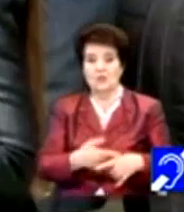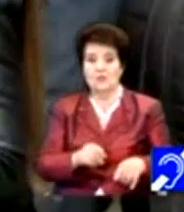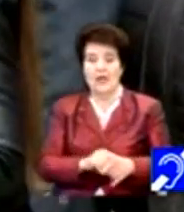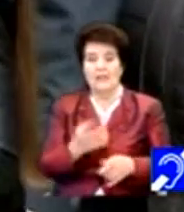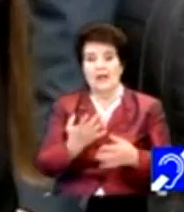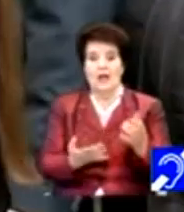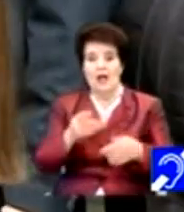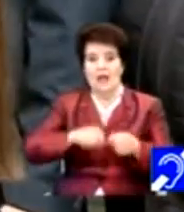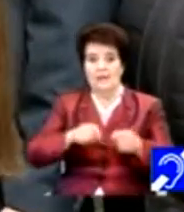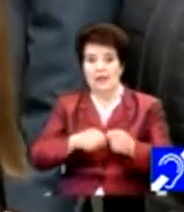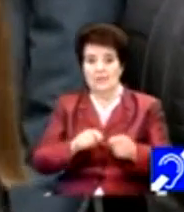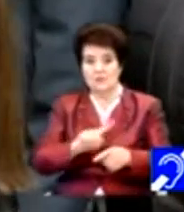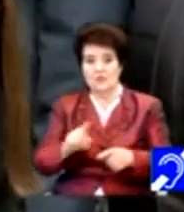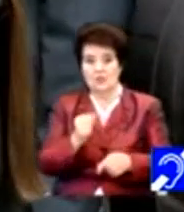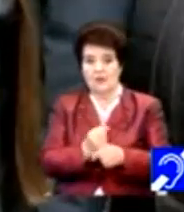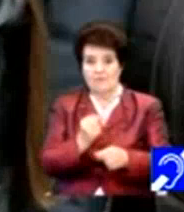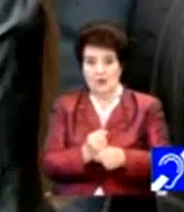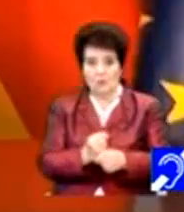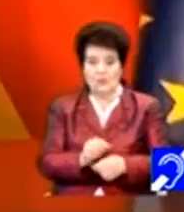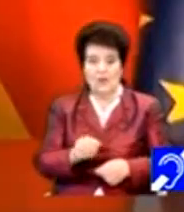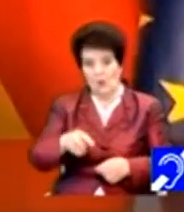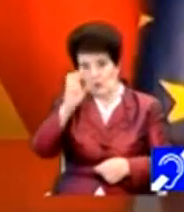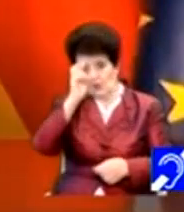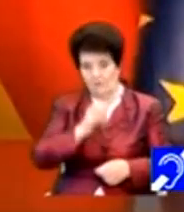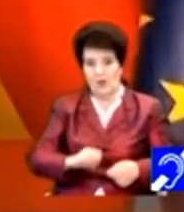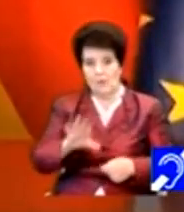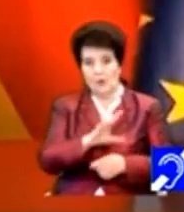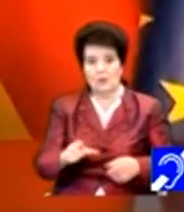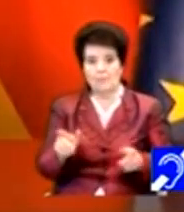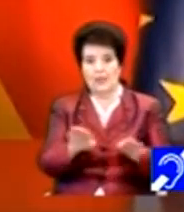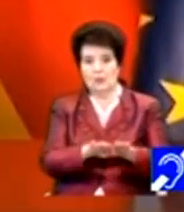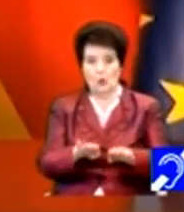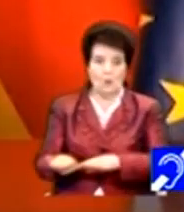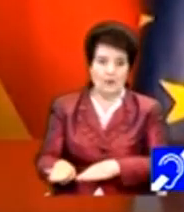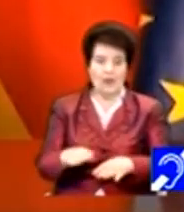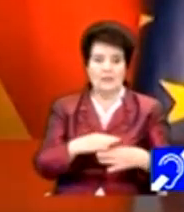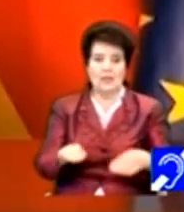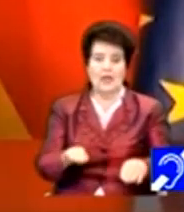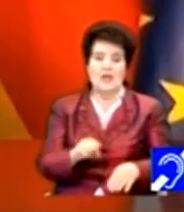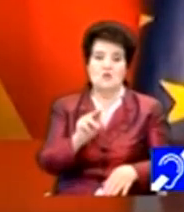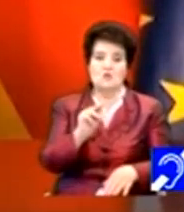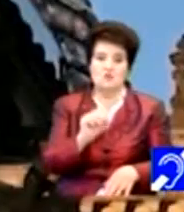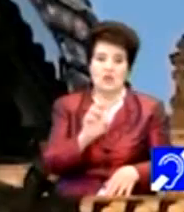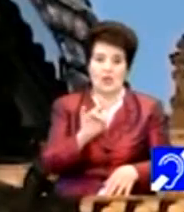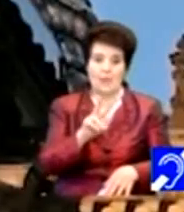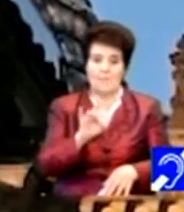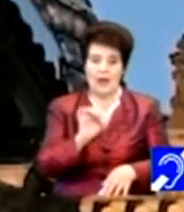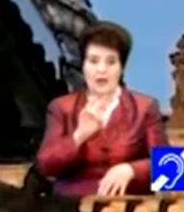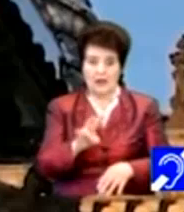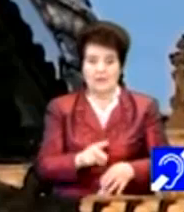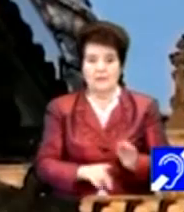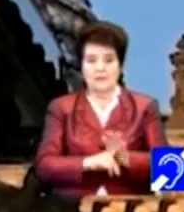le analizăm cu cele făcute de șefii statelor europene. Pentru comparație, atitudinea cancelarului german chiar din